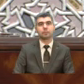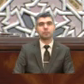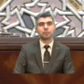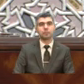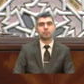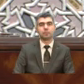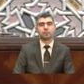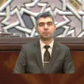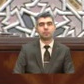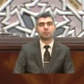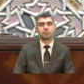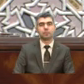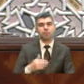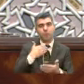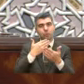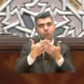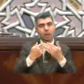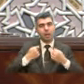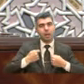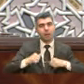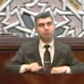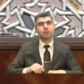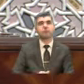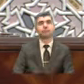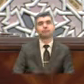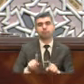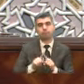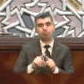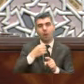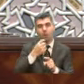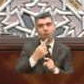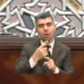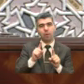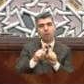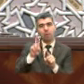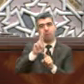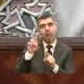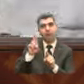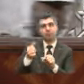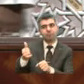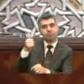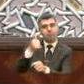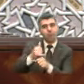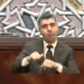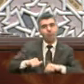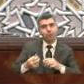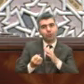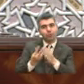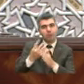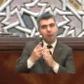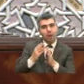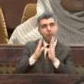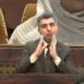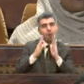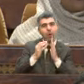تفضلوا سيد النائب. شكرا سيد الرئيس. سيد الوزير، بداية نهنئكم على الثقة المولوية ونتمنوا لكم التوفيق في المهام ديالكم على رأس هذا القطاع